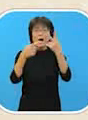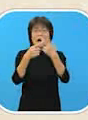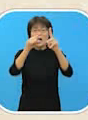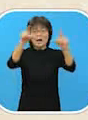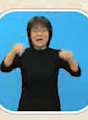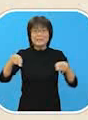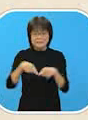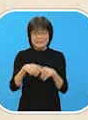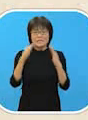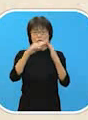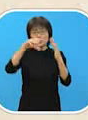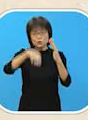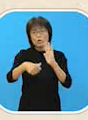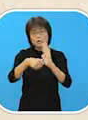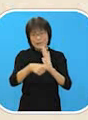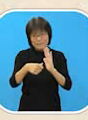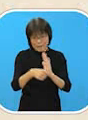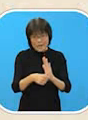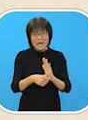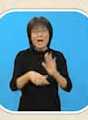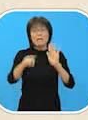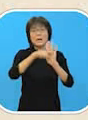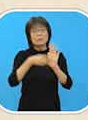ご感想をお書きの上、郵便番号